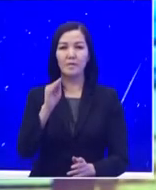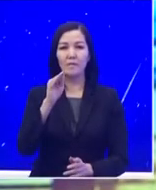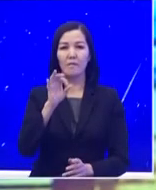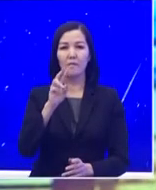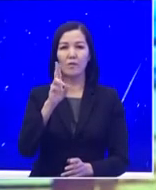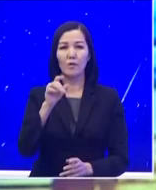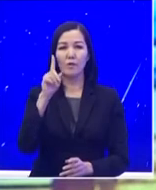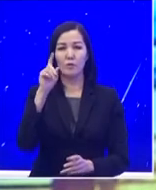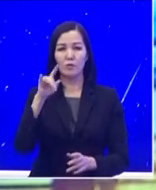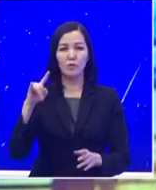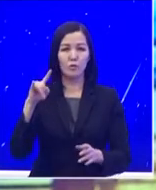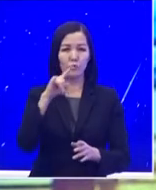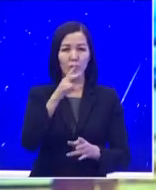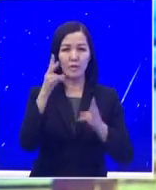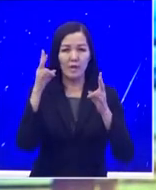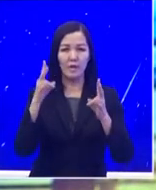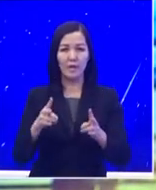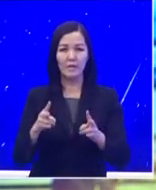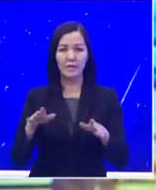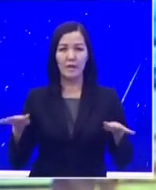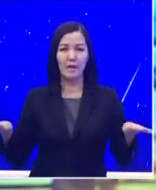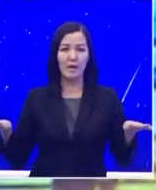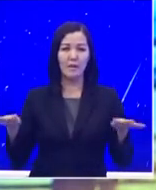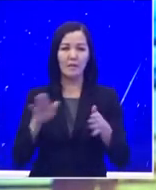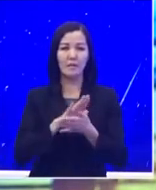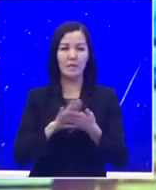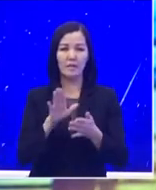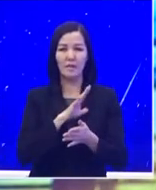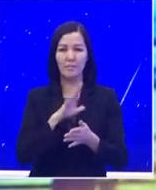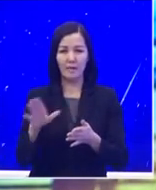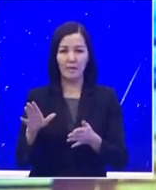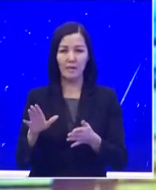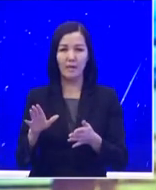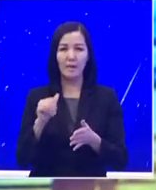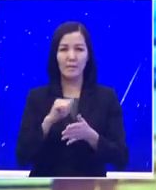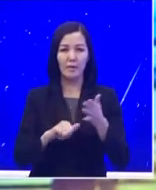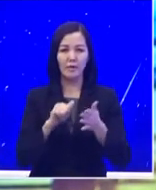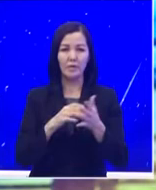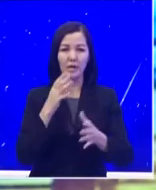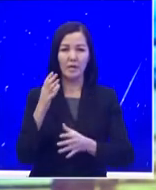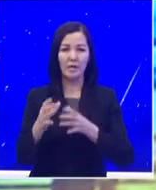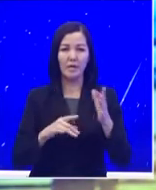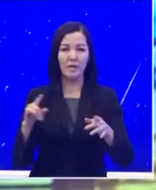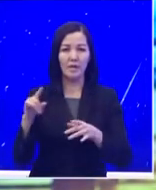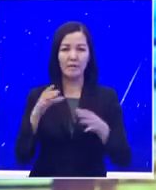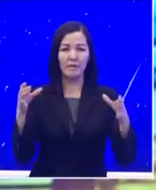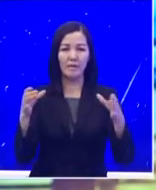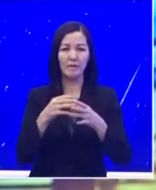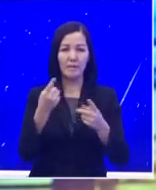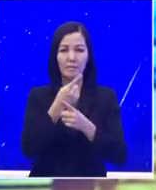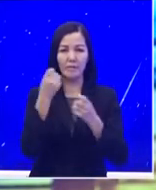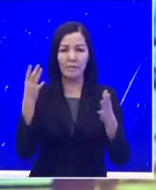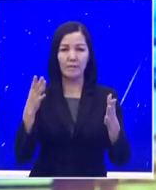Фоккер 100 ұшағының апатқа ұшырауына қанаттарының тазаланбауы себеп болған. Халықаралық авиация комитеті осындай мәлімдеме